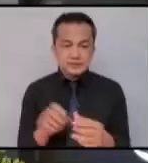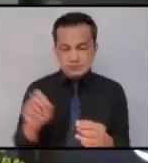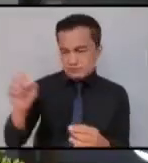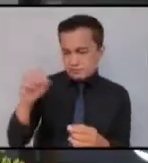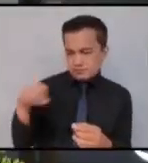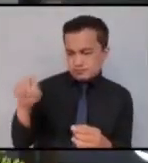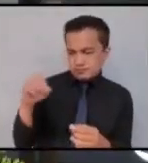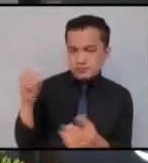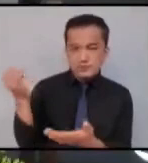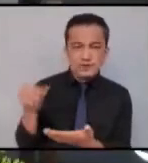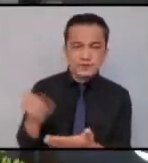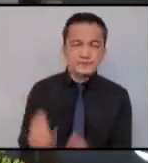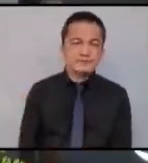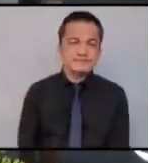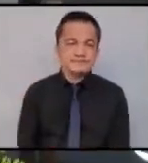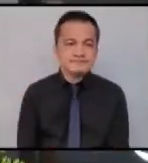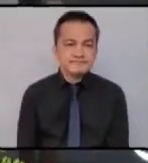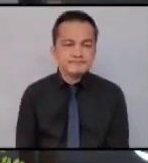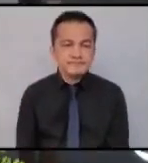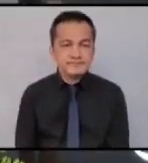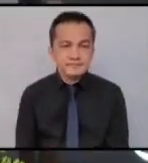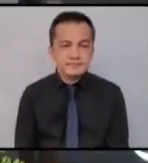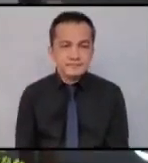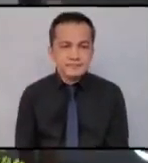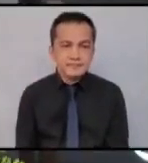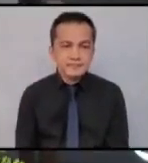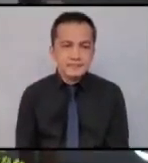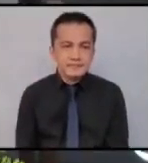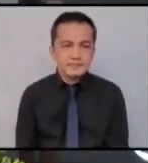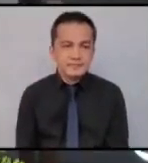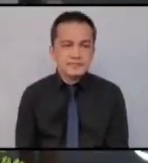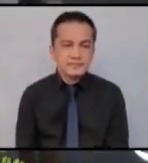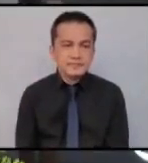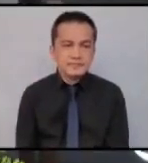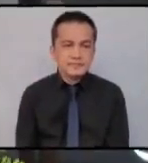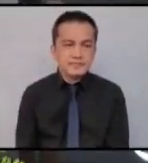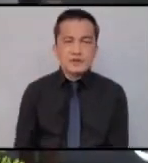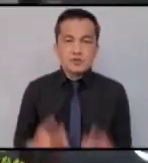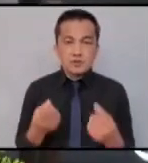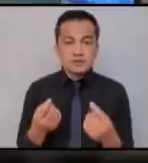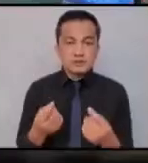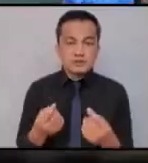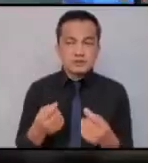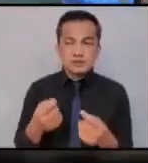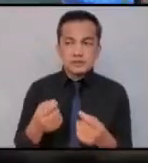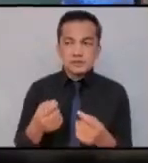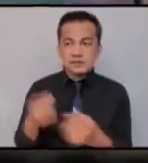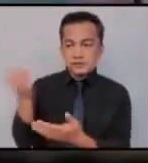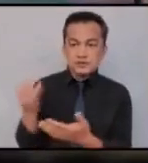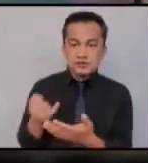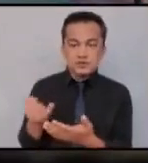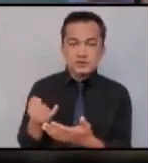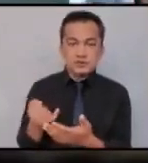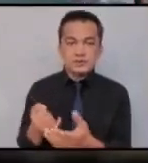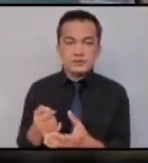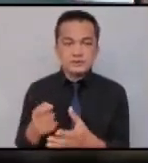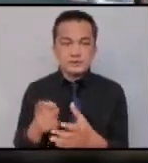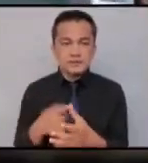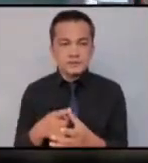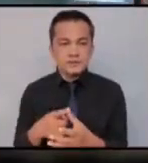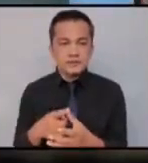got a pen. And got a paper. Okay, anong gagawin natin hugis? Ang hugis ay unahin natin ang bibig.